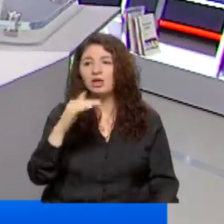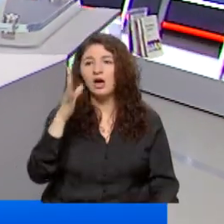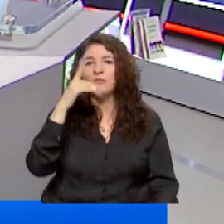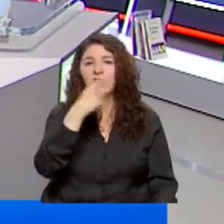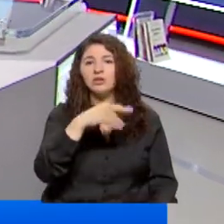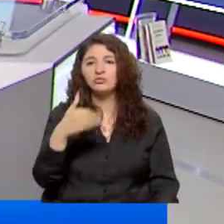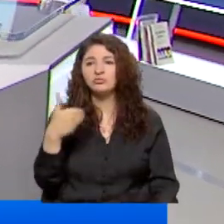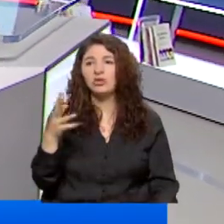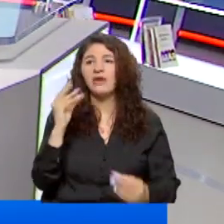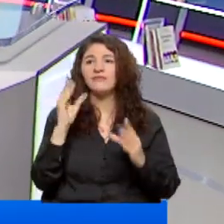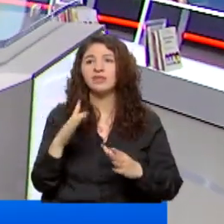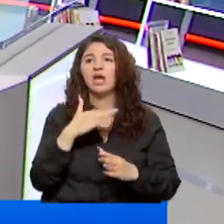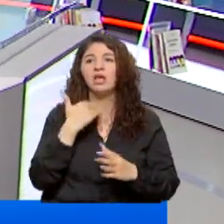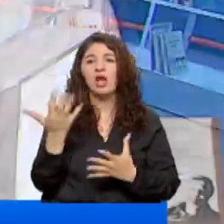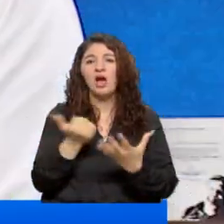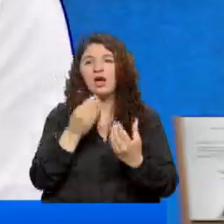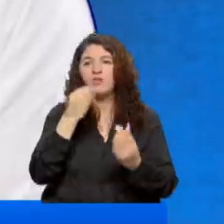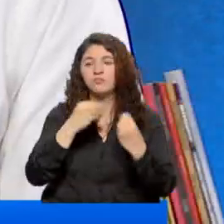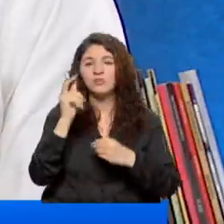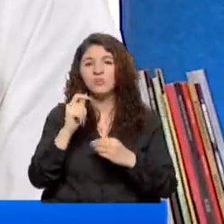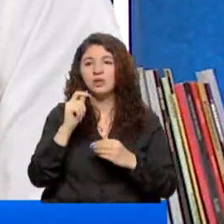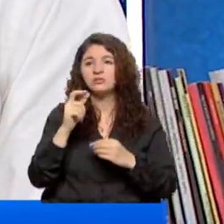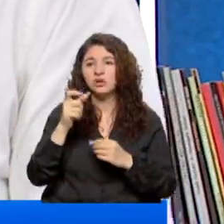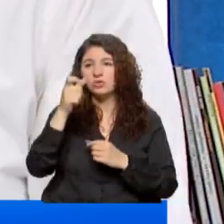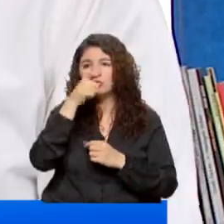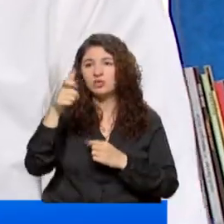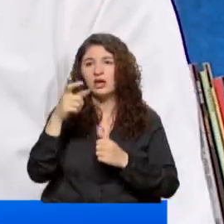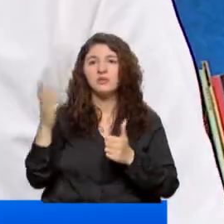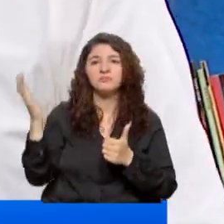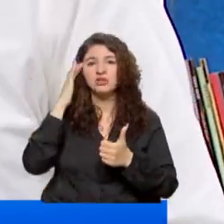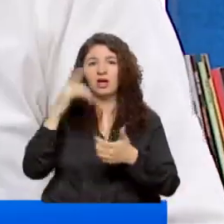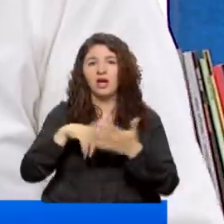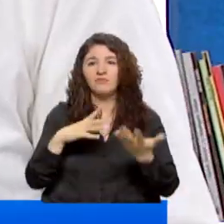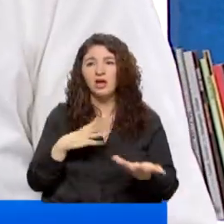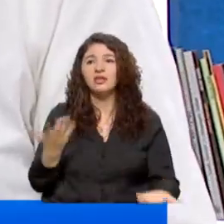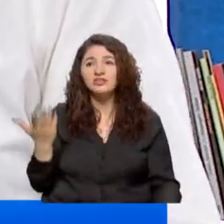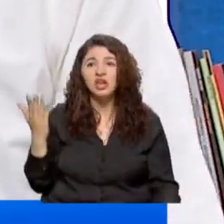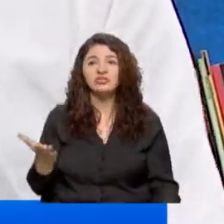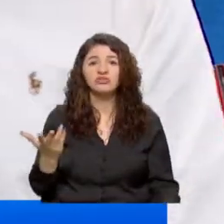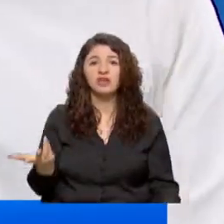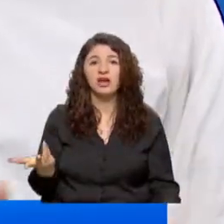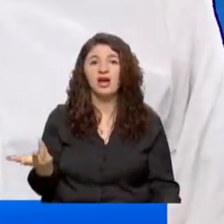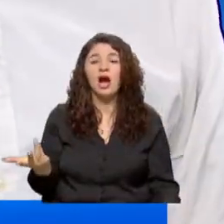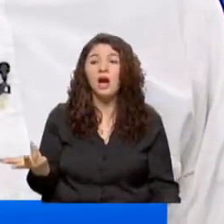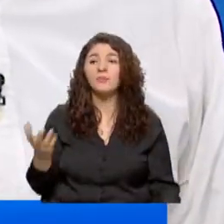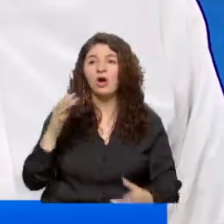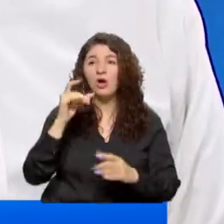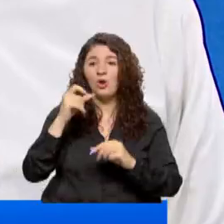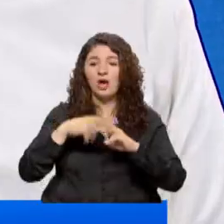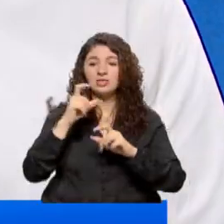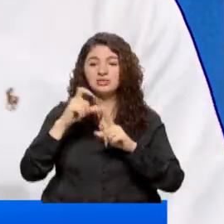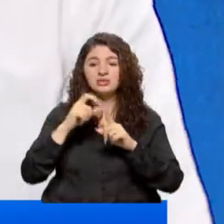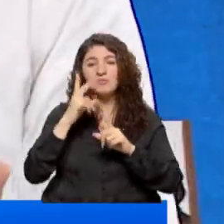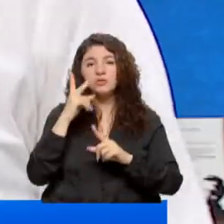Amerika'dan sonra en çok et tüketen kırmızı etli katılan ülkelerin başında geliyor yani Keşke Tabii ki keşke Ama o istediğim